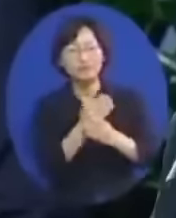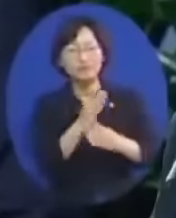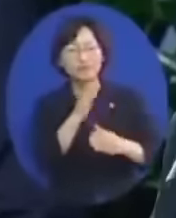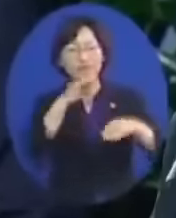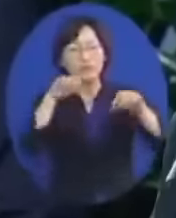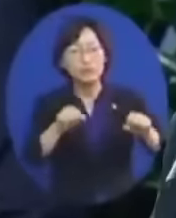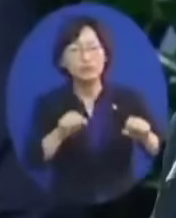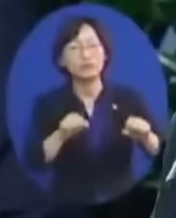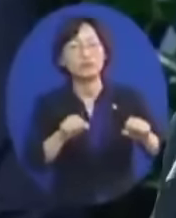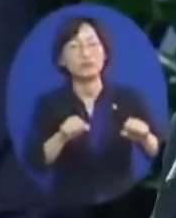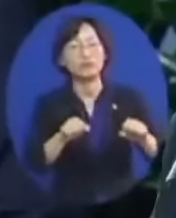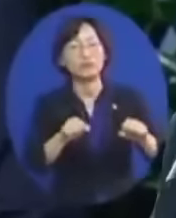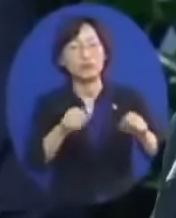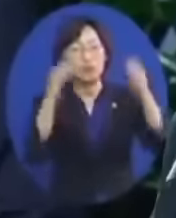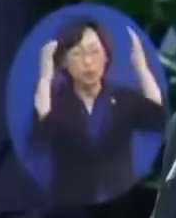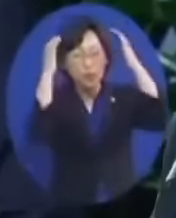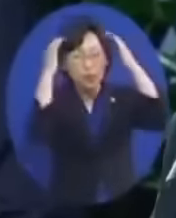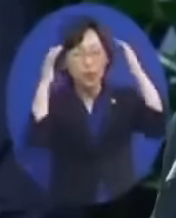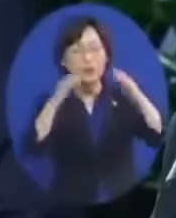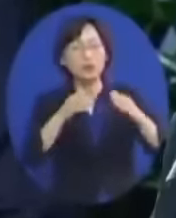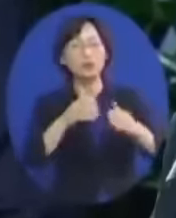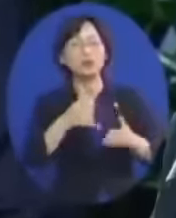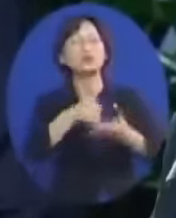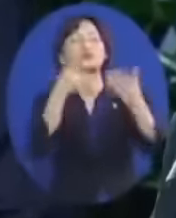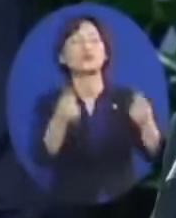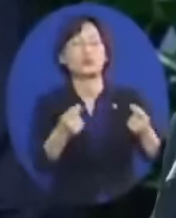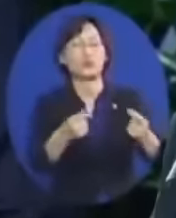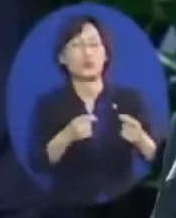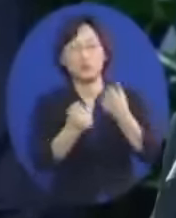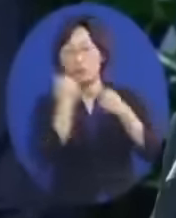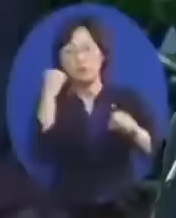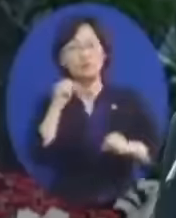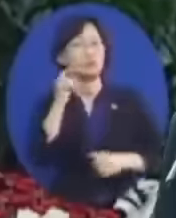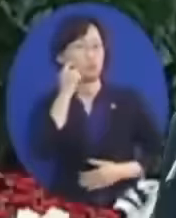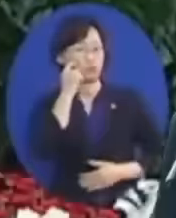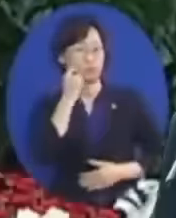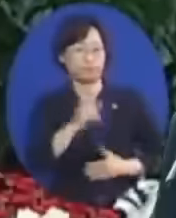실존적인 고통스러운 존재인 것입니다. 피할 수 없어요.